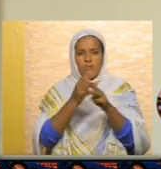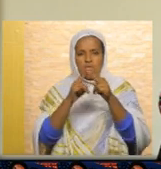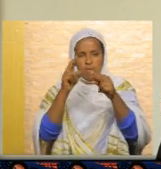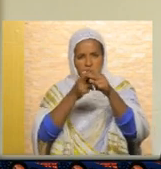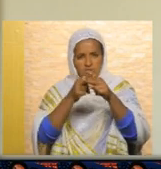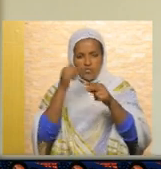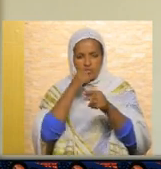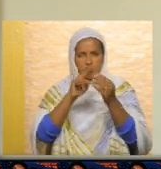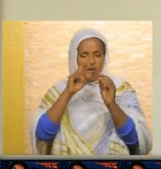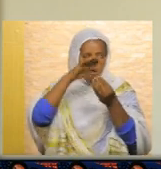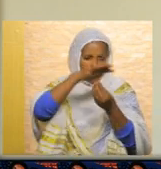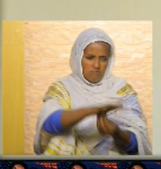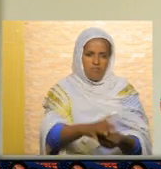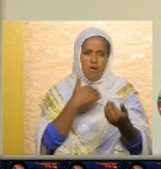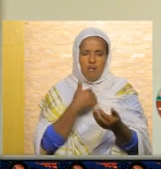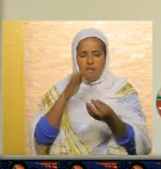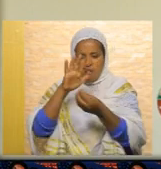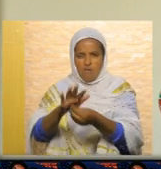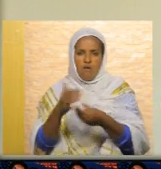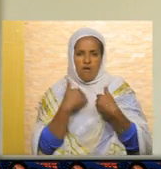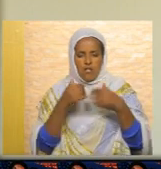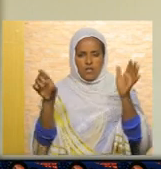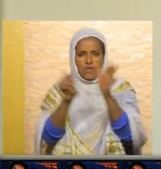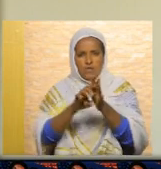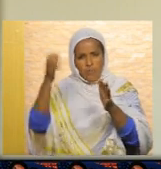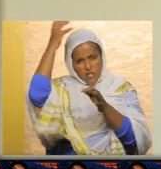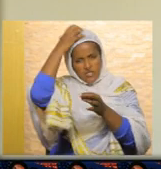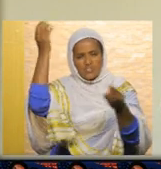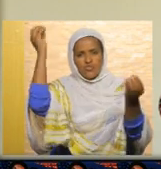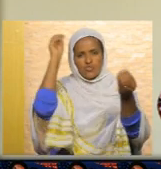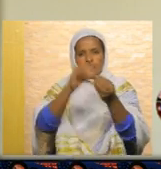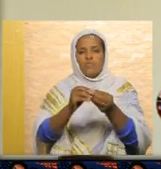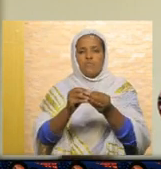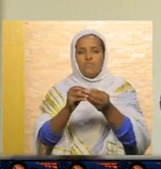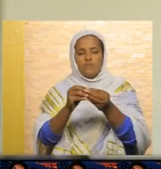ነው እየለወጡት የመጡት እና ከዛ አንጻር ይህ አጀንዳ የነሱ ነበር።